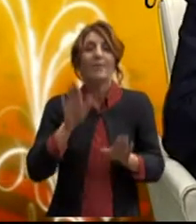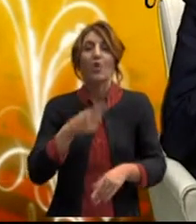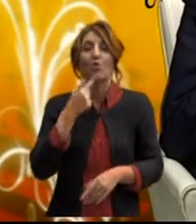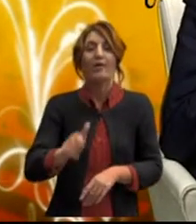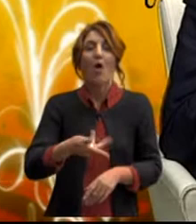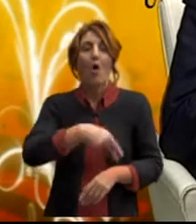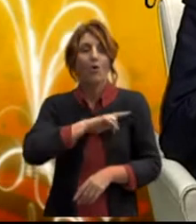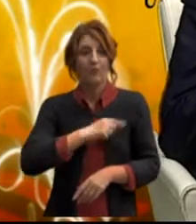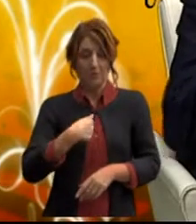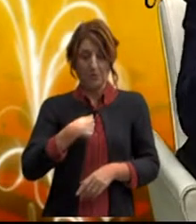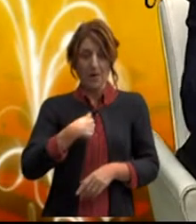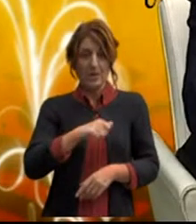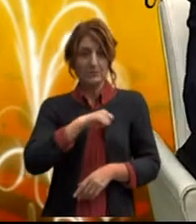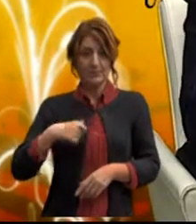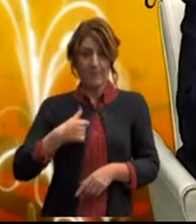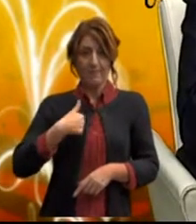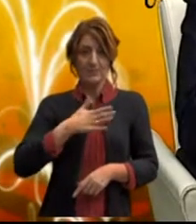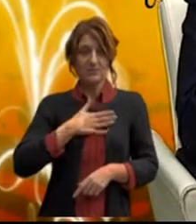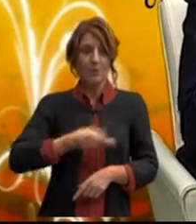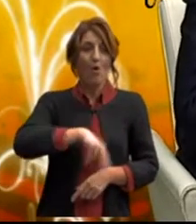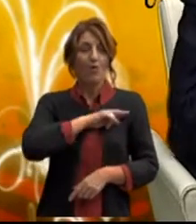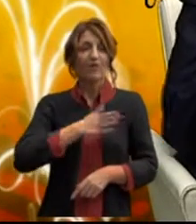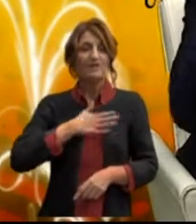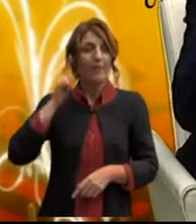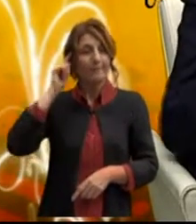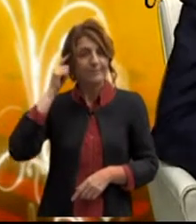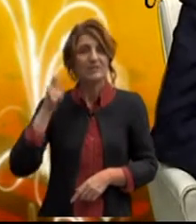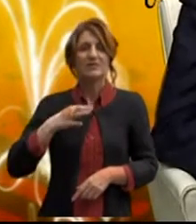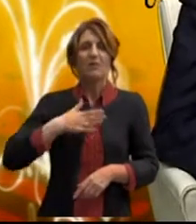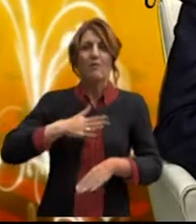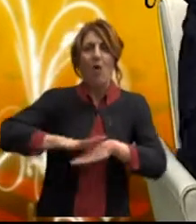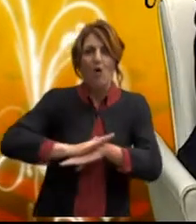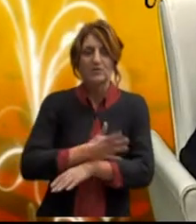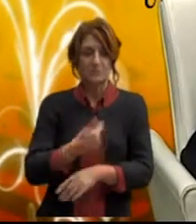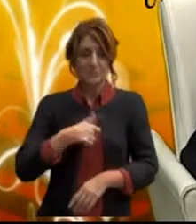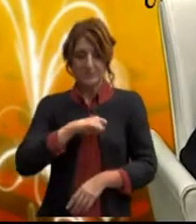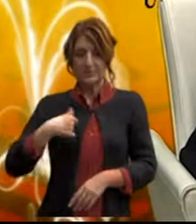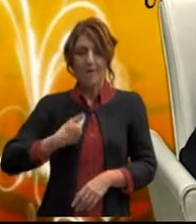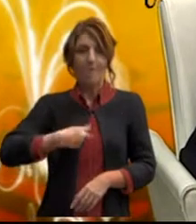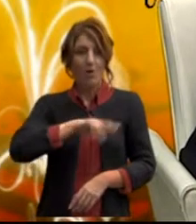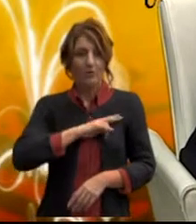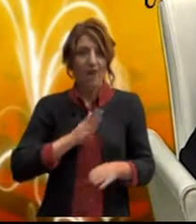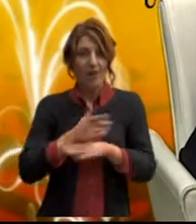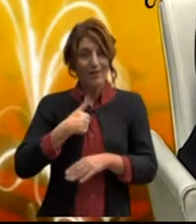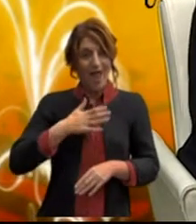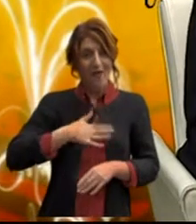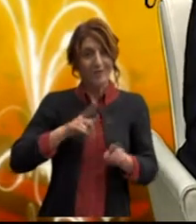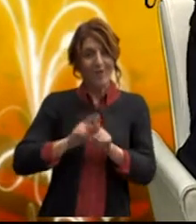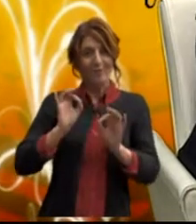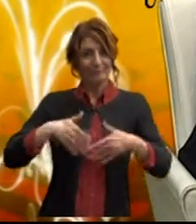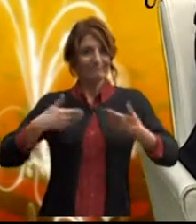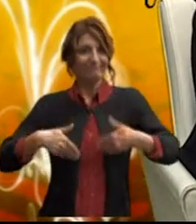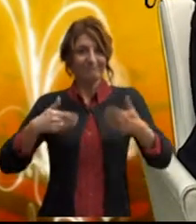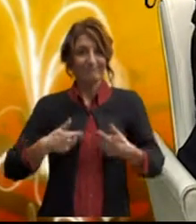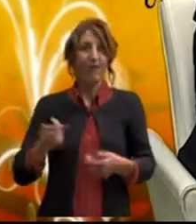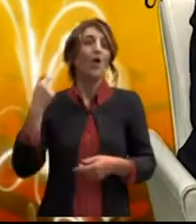Ja sam odgovoran za svoje zdravlje, ja sam odgovoran za svoje misli, za svoje emocije, o čemu ću razmišljati. razmišljati. Ako želim biti dobre volje, onda je